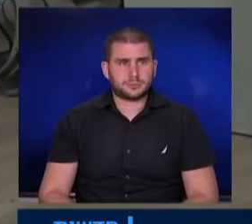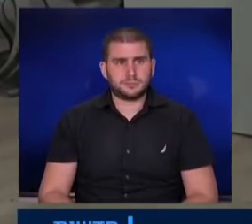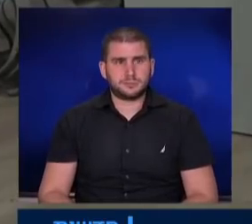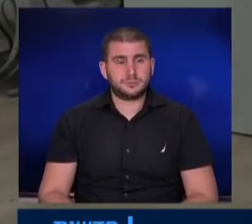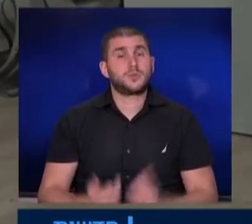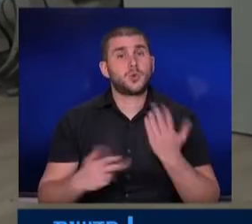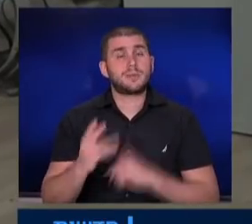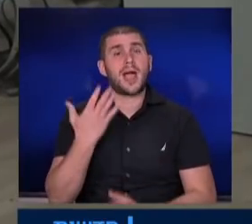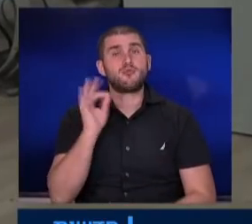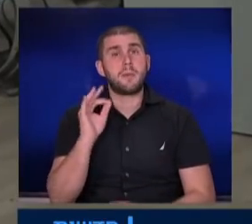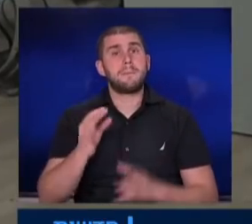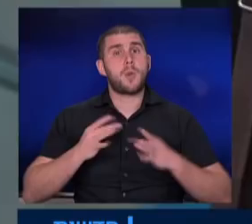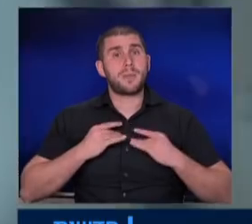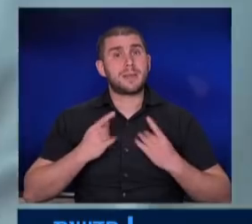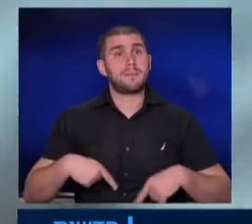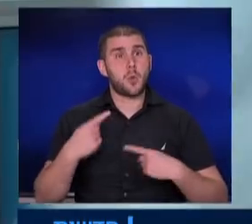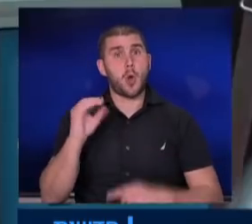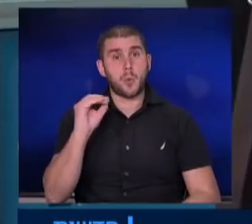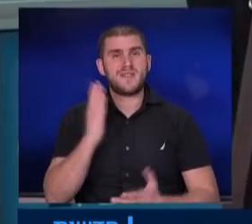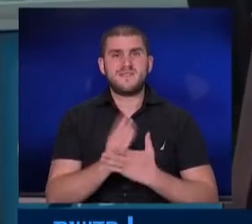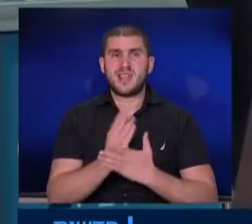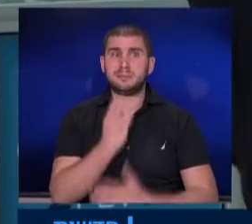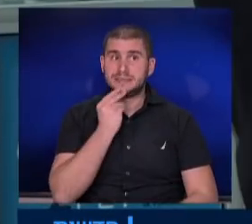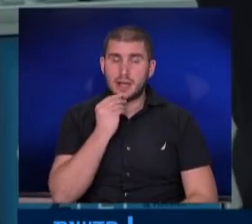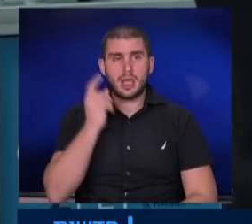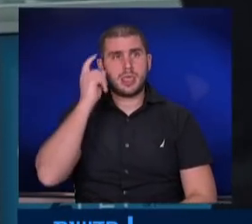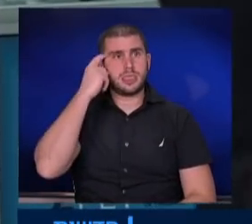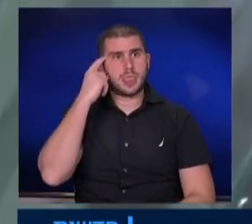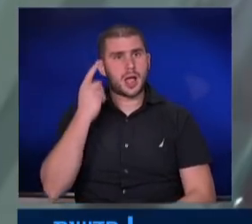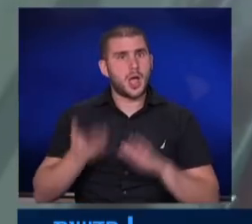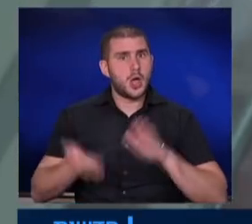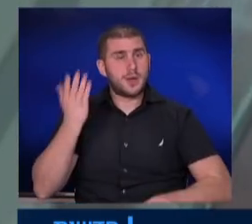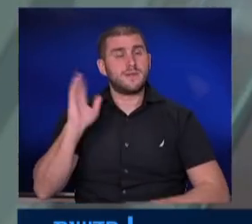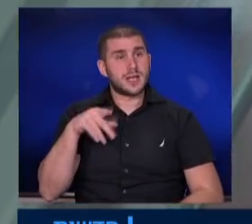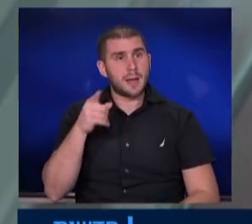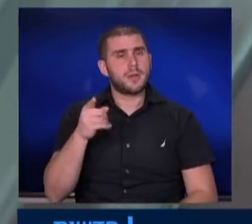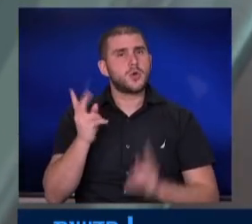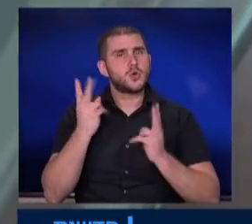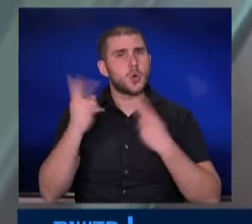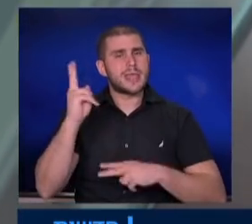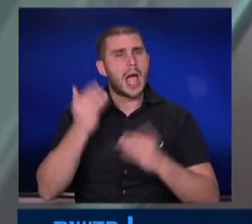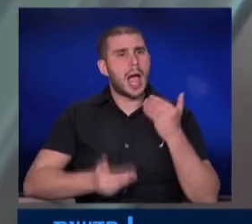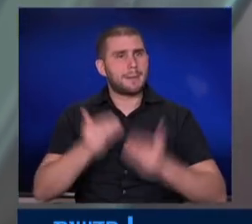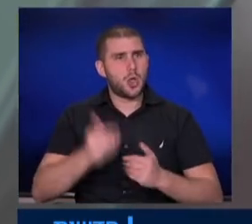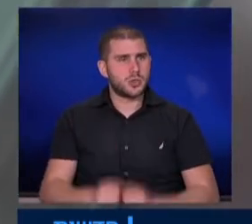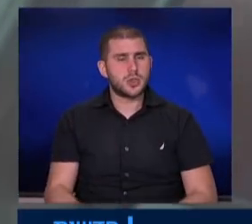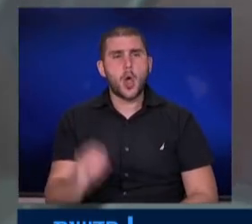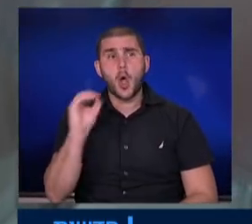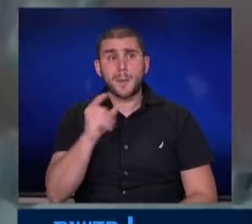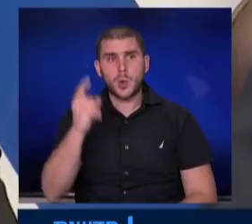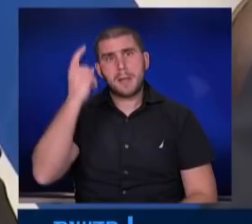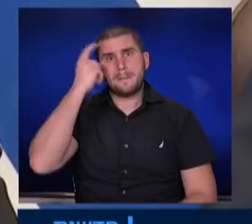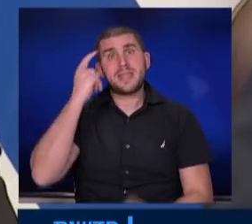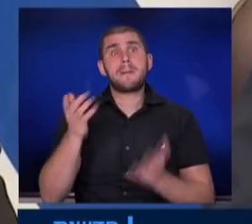יותר מ-50 מאומתים לאומיקרון כבר זוהו בישראל. מפלס הדאגה עולה מדרגה ואיתו החמרה בהגבלות. אומיקרון אכן מדאיג